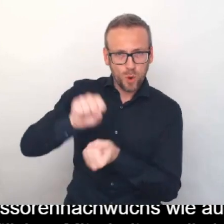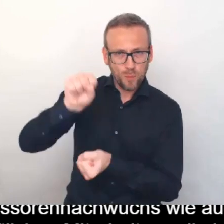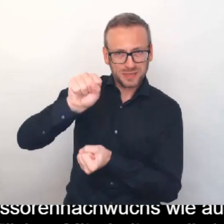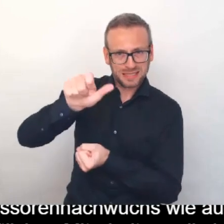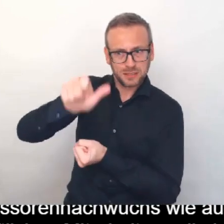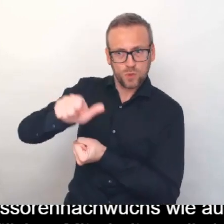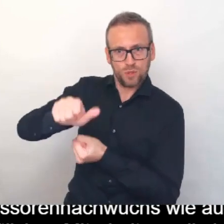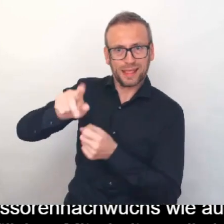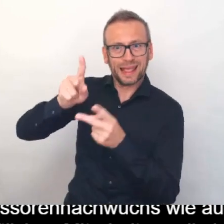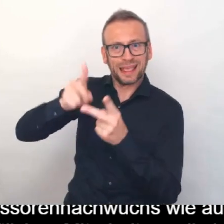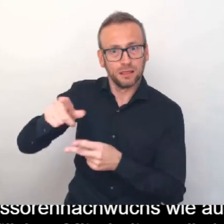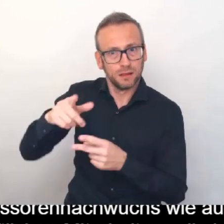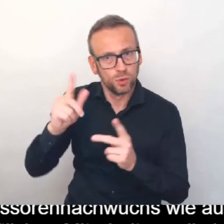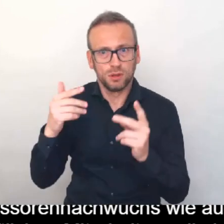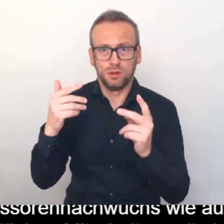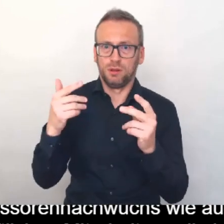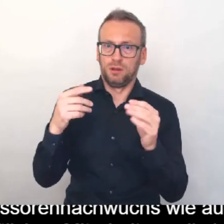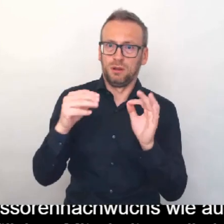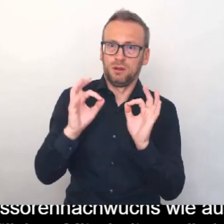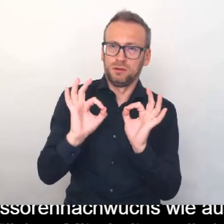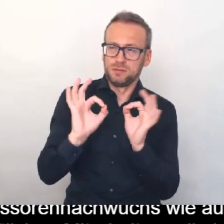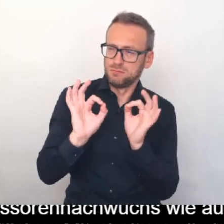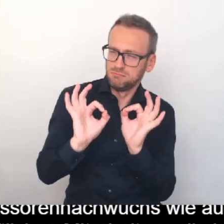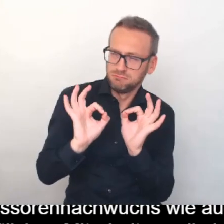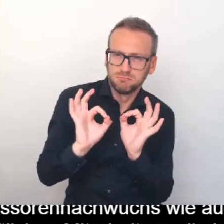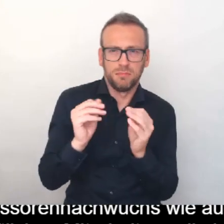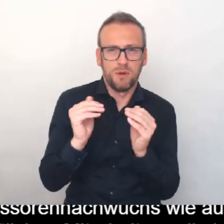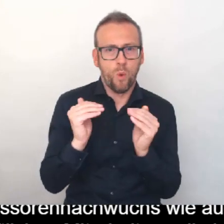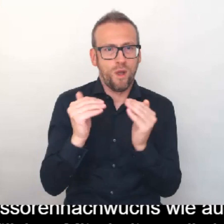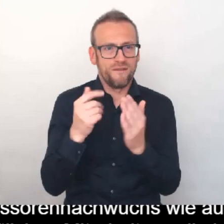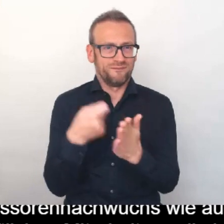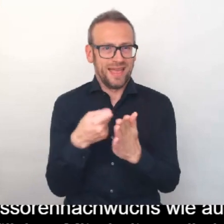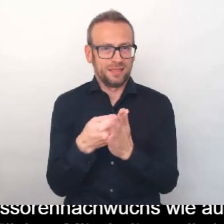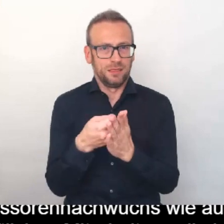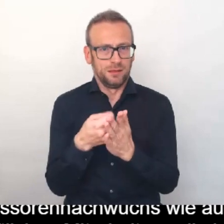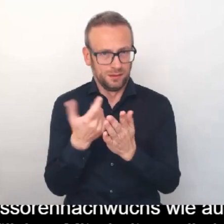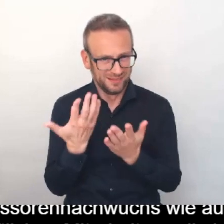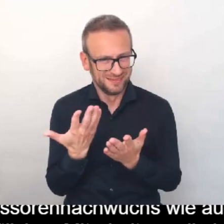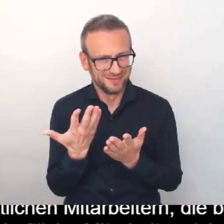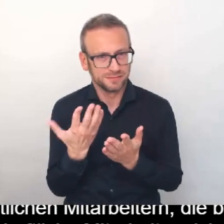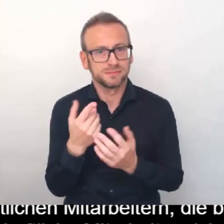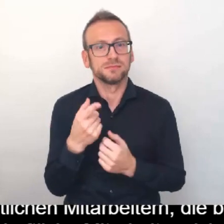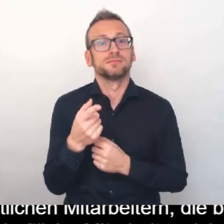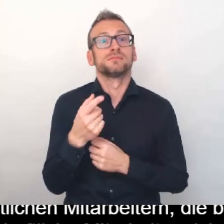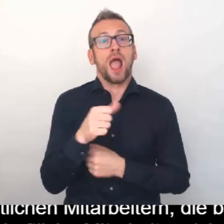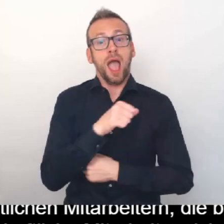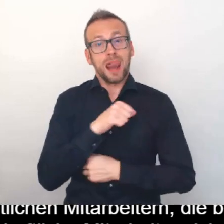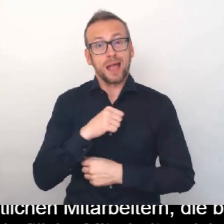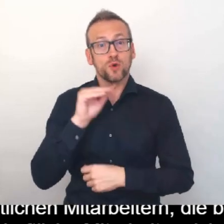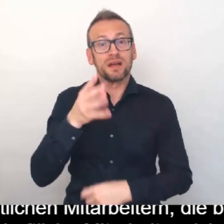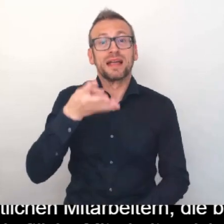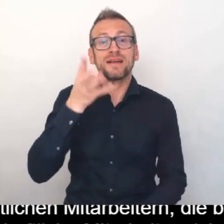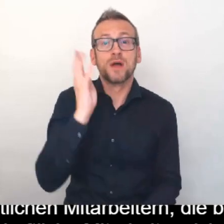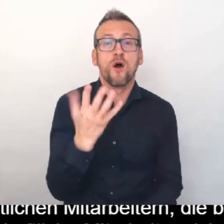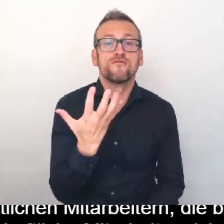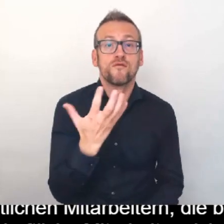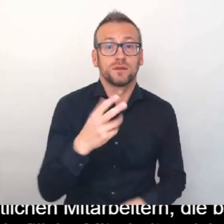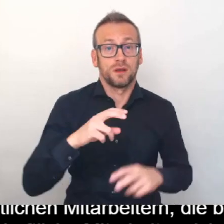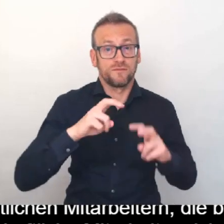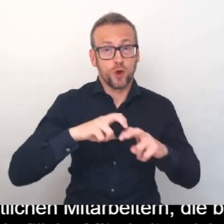erwähnt. Mit einem in der Regel halben Lehr- und einem halben Forschungsdeputat. Und wir schaffen die